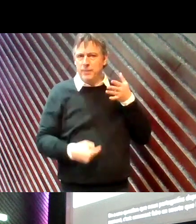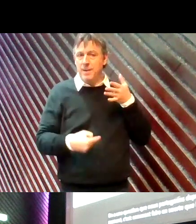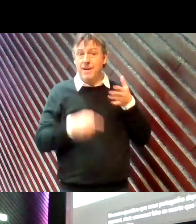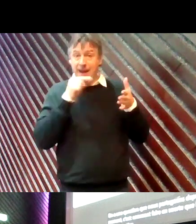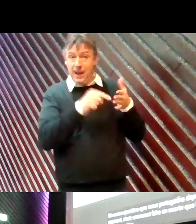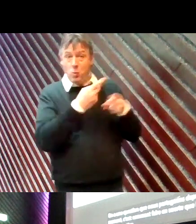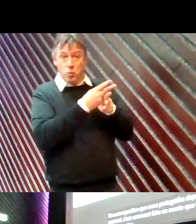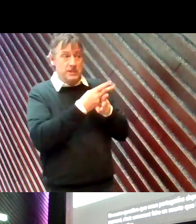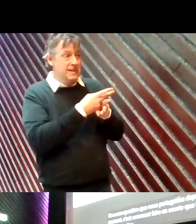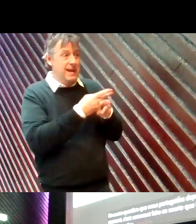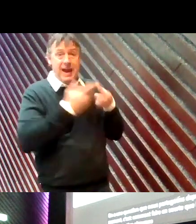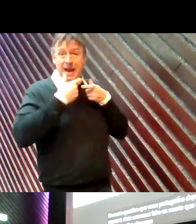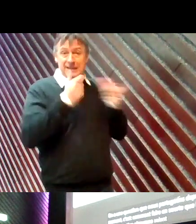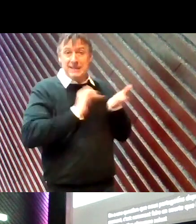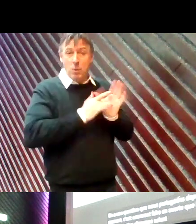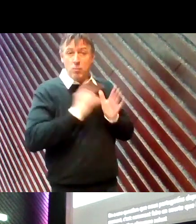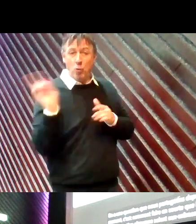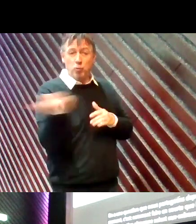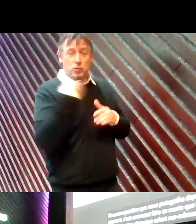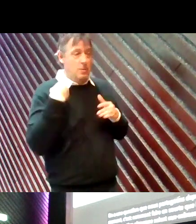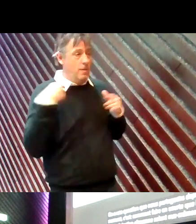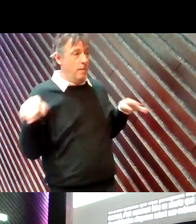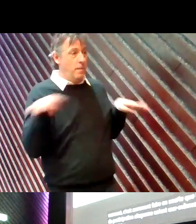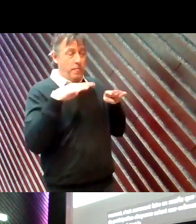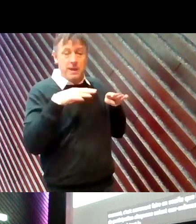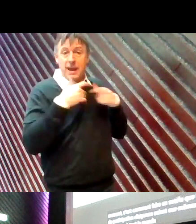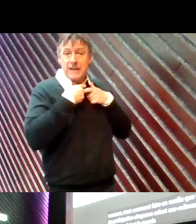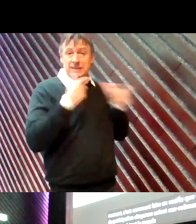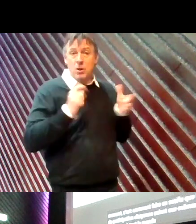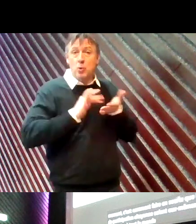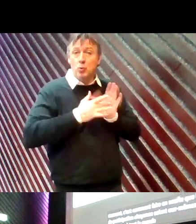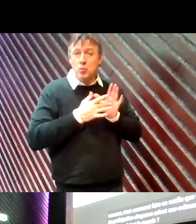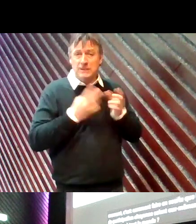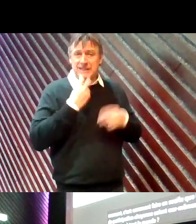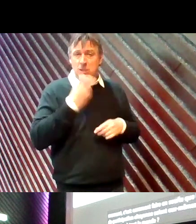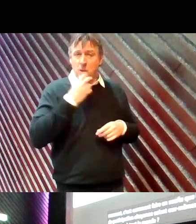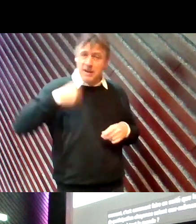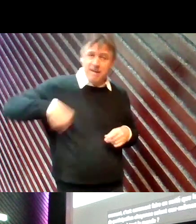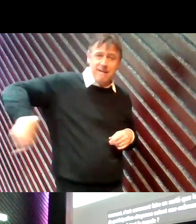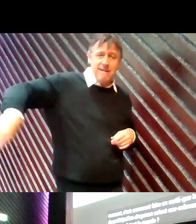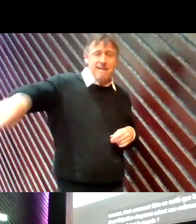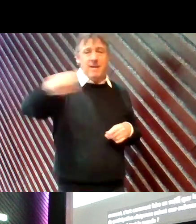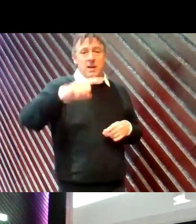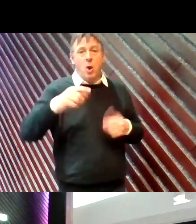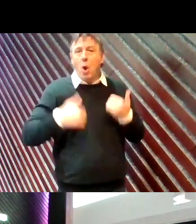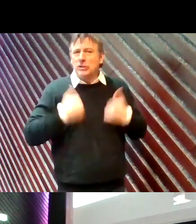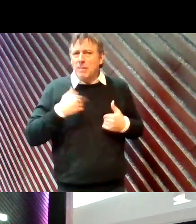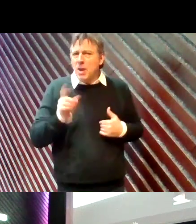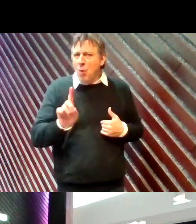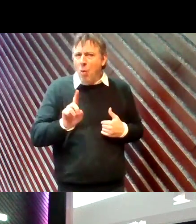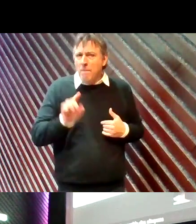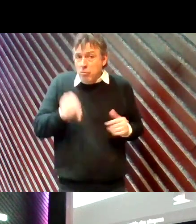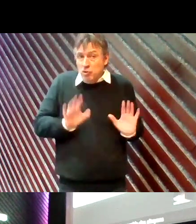accessibles à tout le monde et que l'ensemble des citoyens ne vont pas par qui sont handicapées,